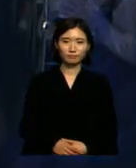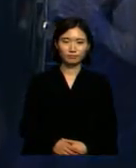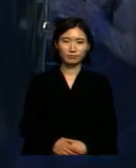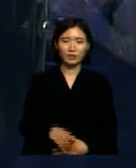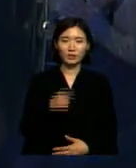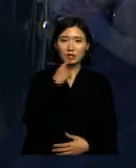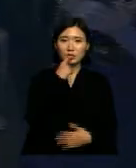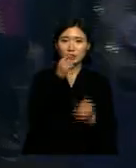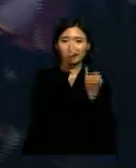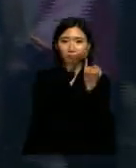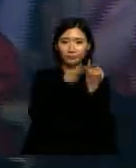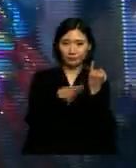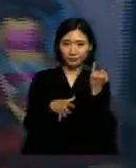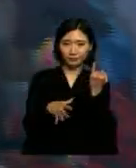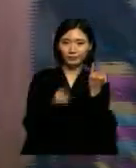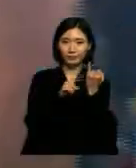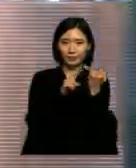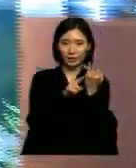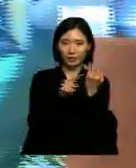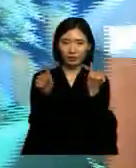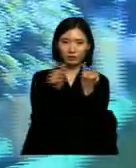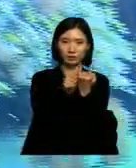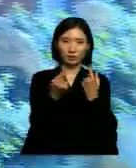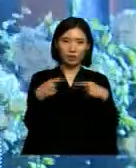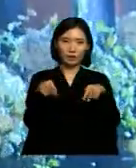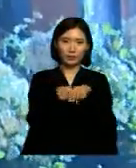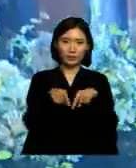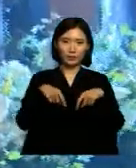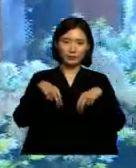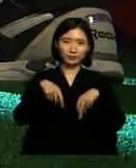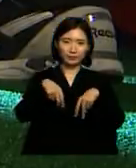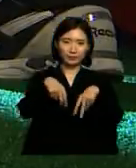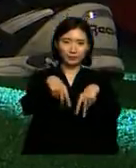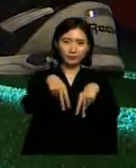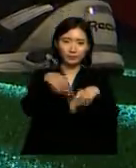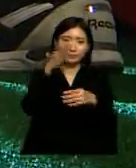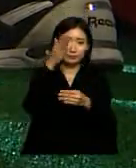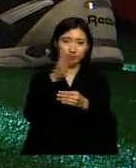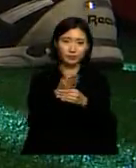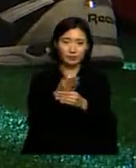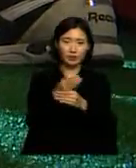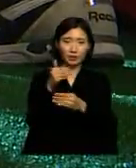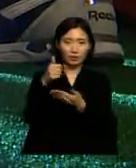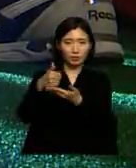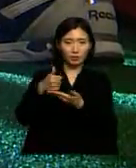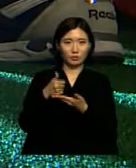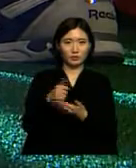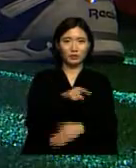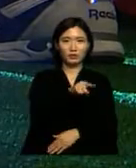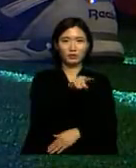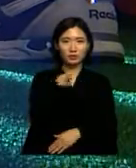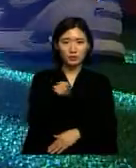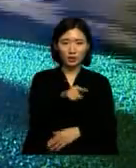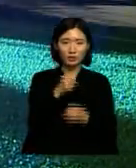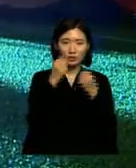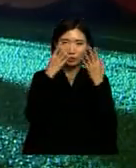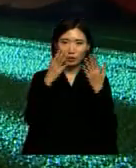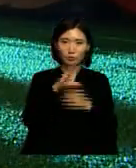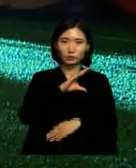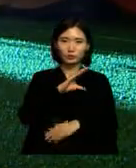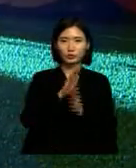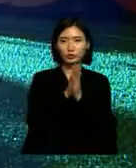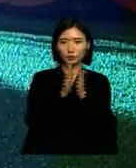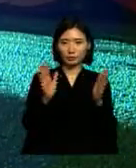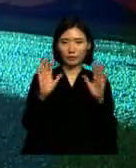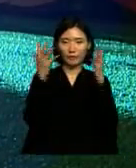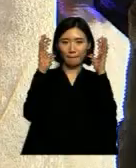순백의 드레스를 입은 신부가 신랑과 함께 입장합니다. 하객들도 이들의 새 출발에 박수로